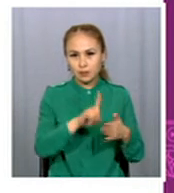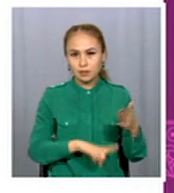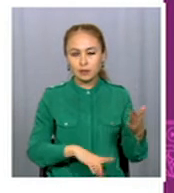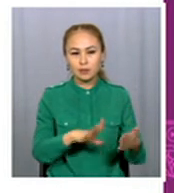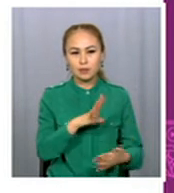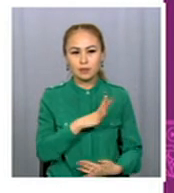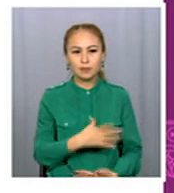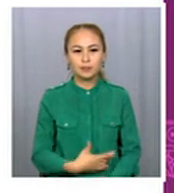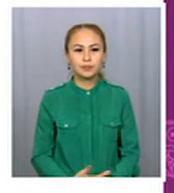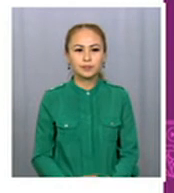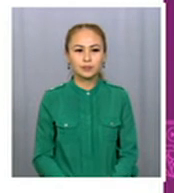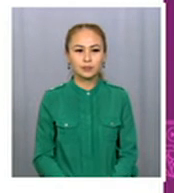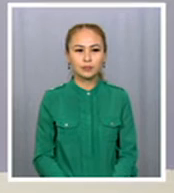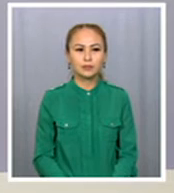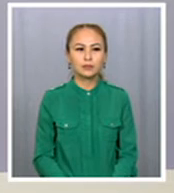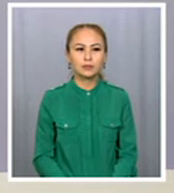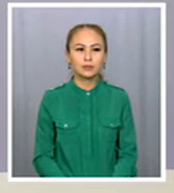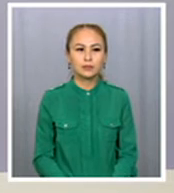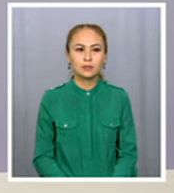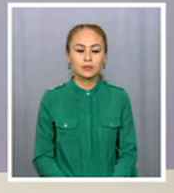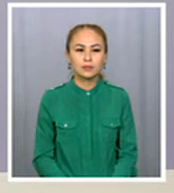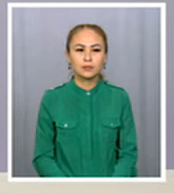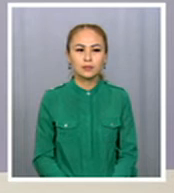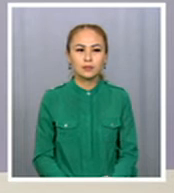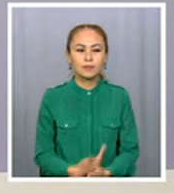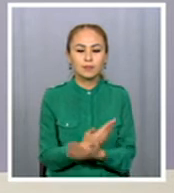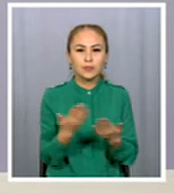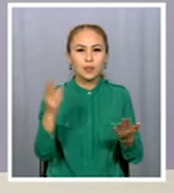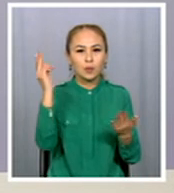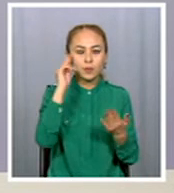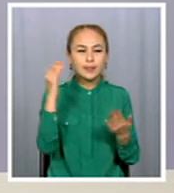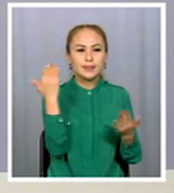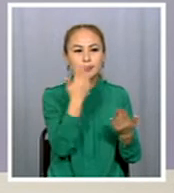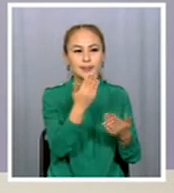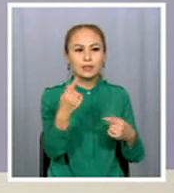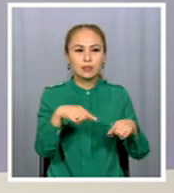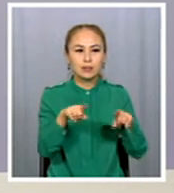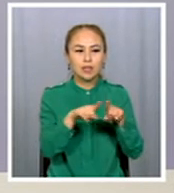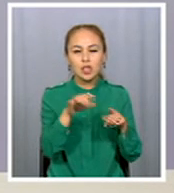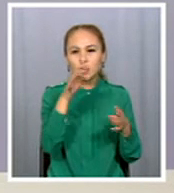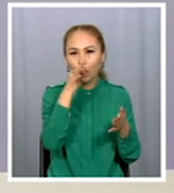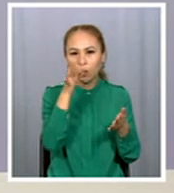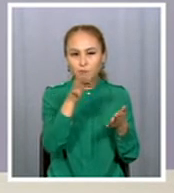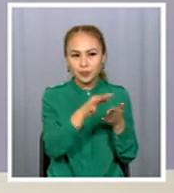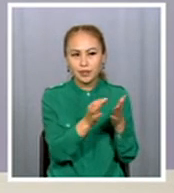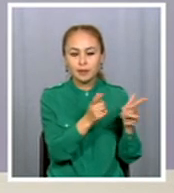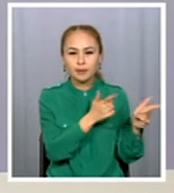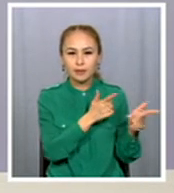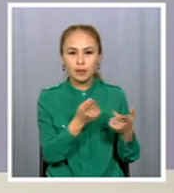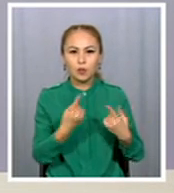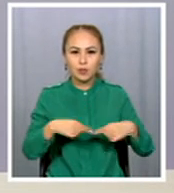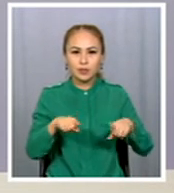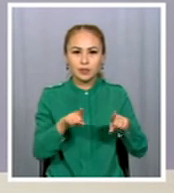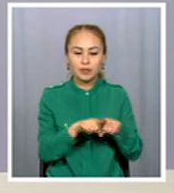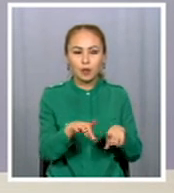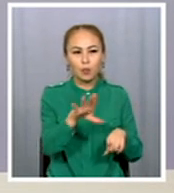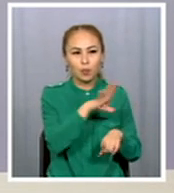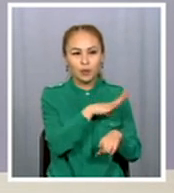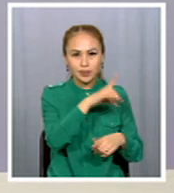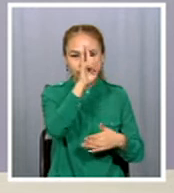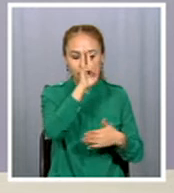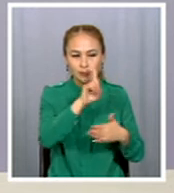яғни сенді. Мінеке оқушылар, сіздердің де жауаптарыңыз дәл осындай болды деген